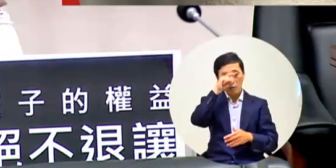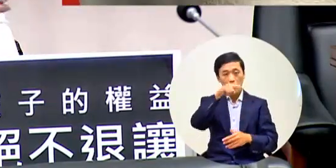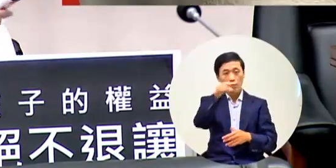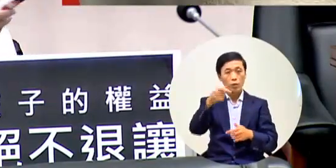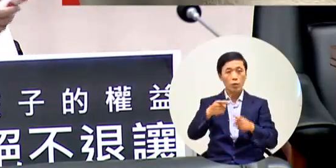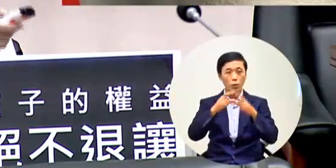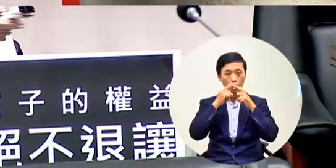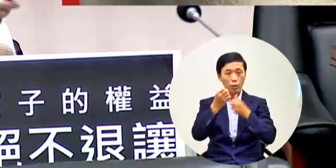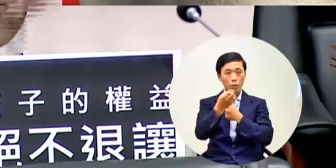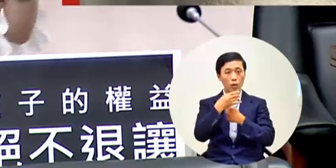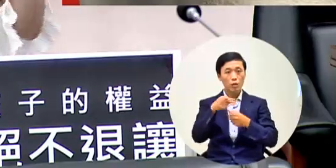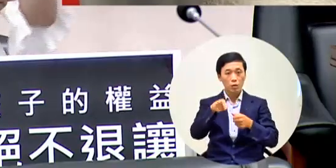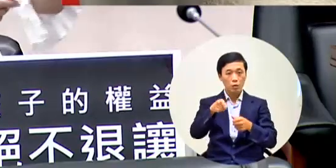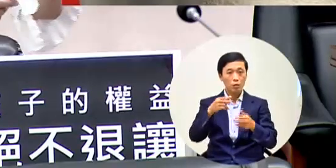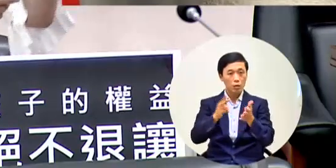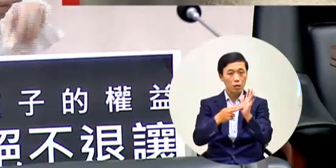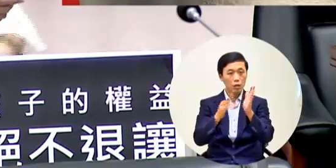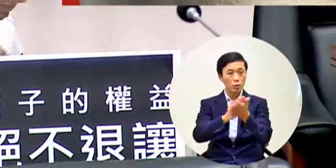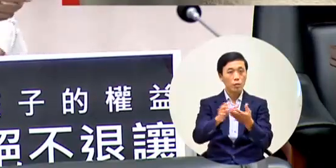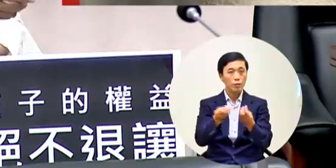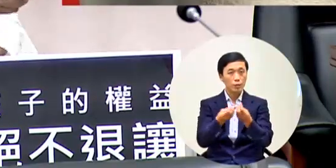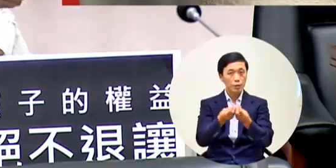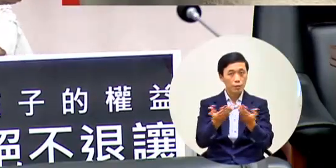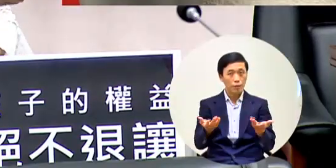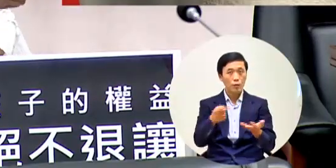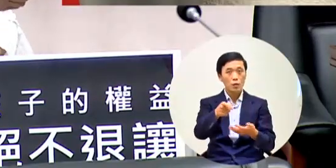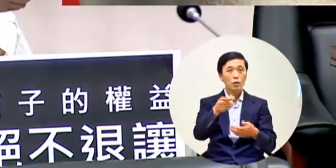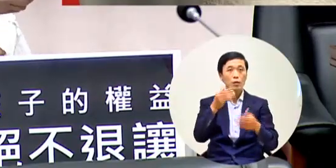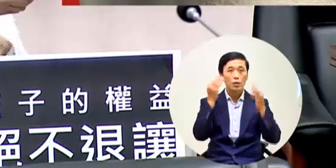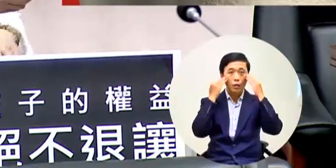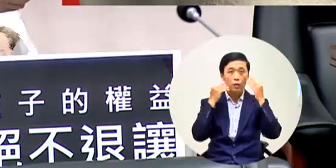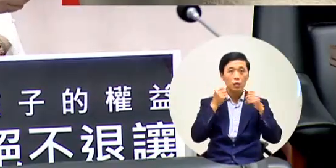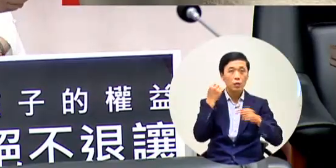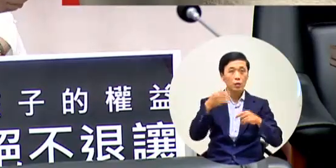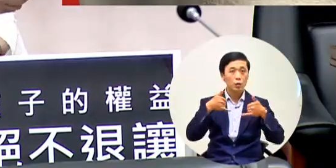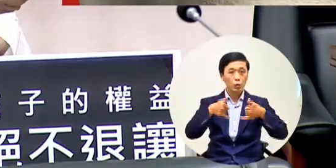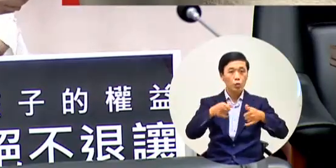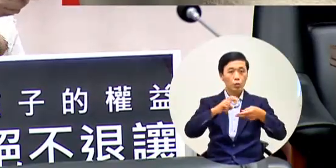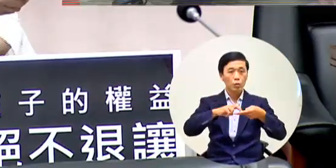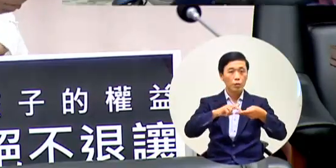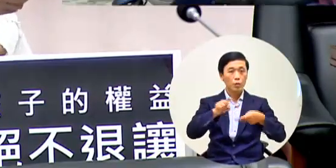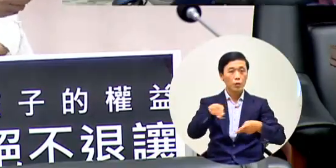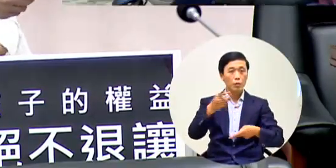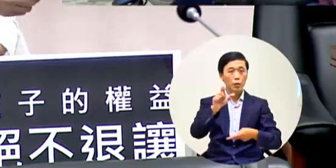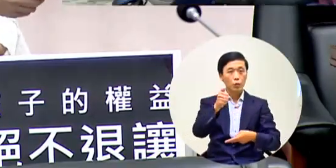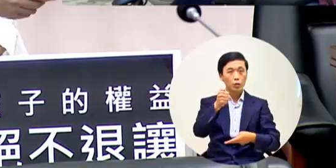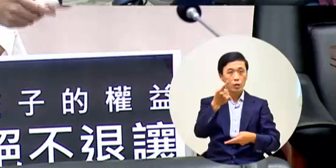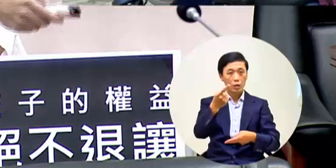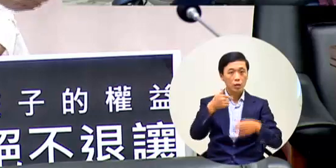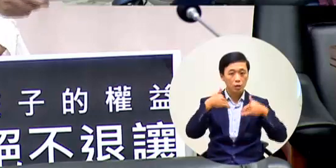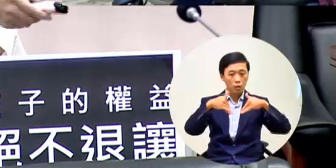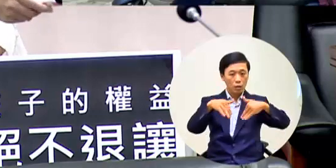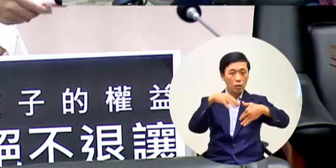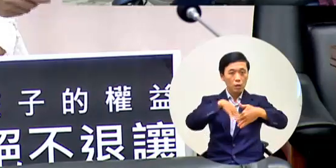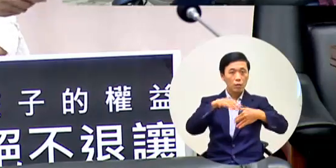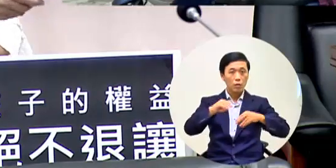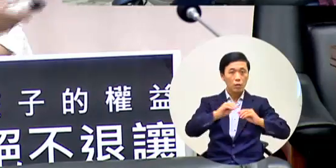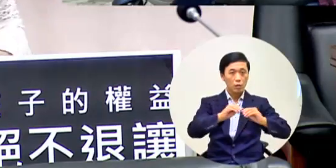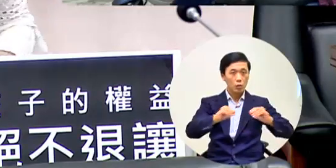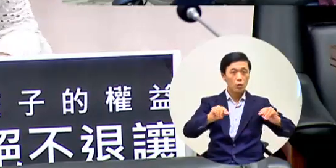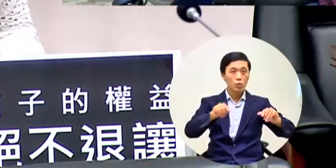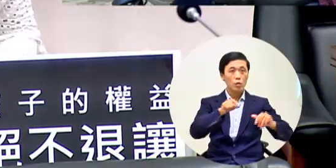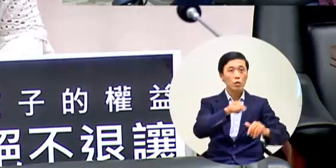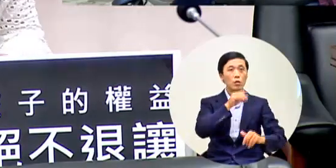复啦齁，看怎么处理。然后他那边刚好就是南子新路151号的巷内这一块的土地，就是这边就